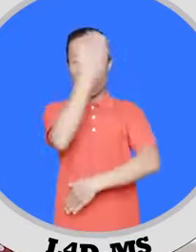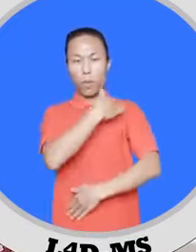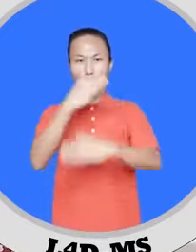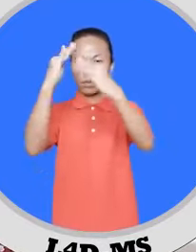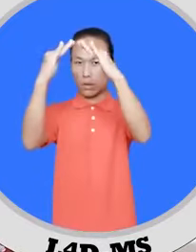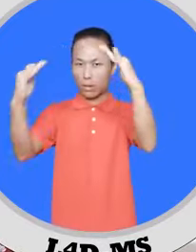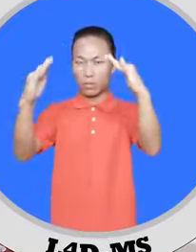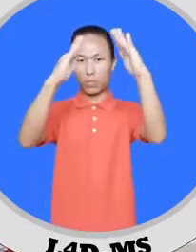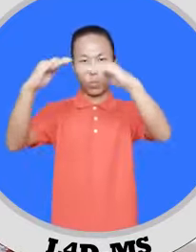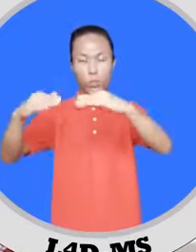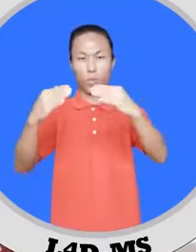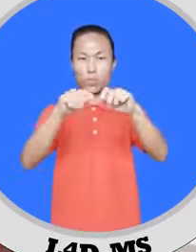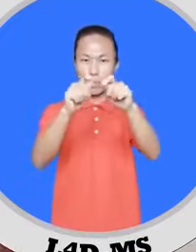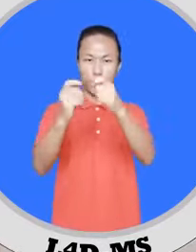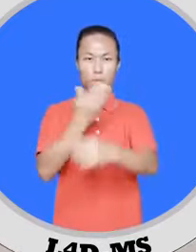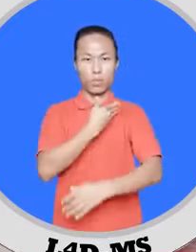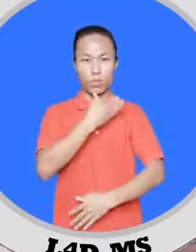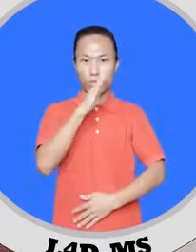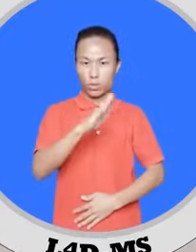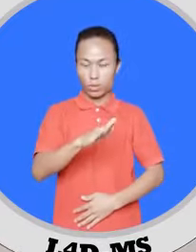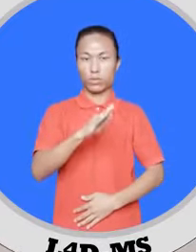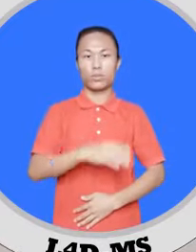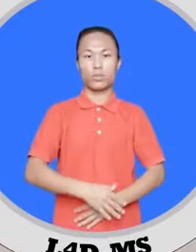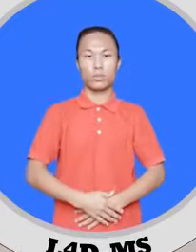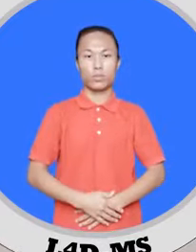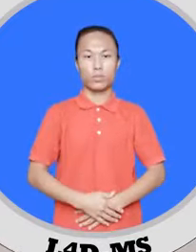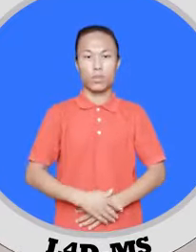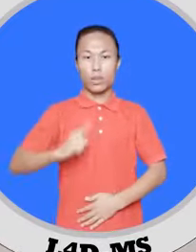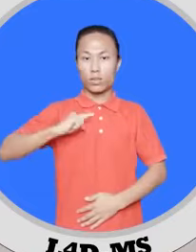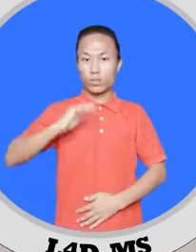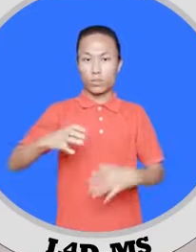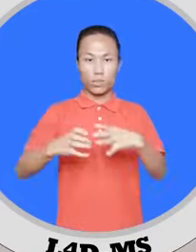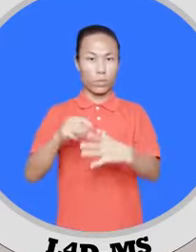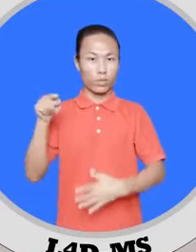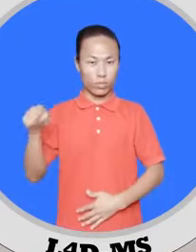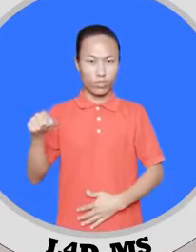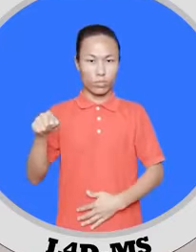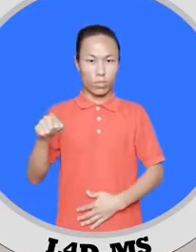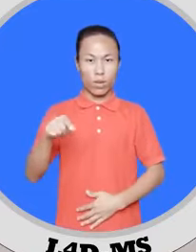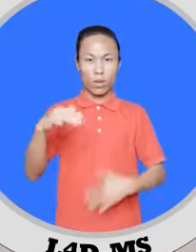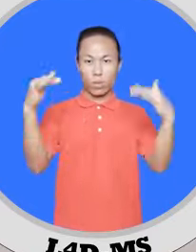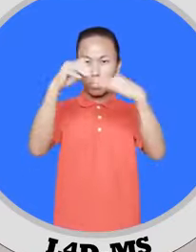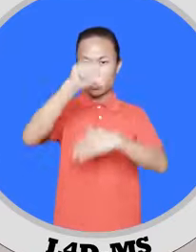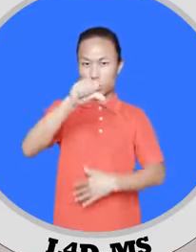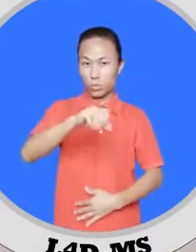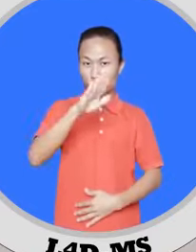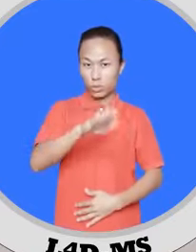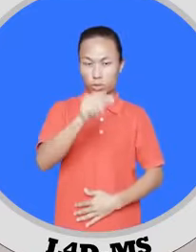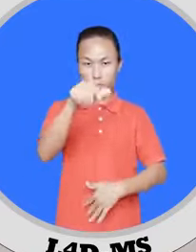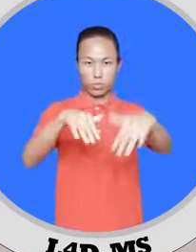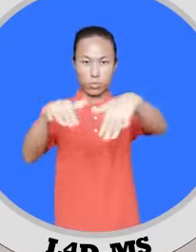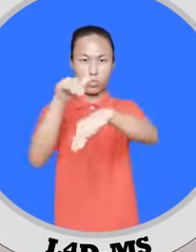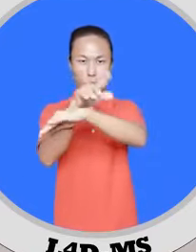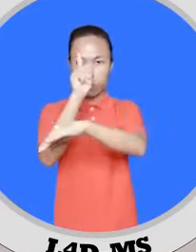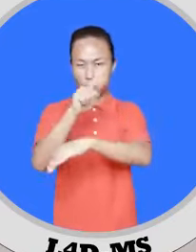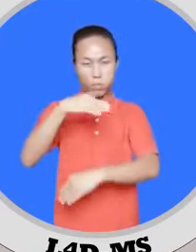တွေပျက်စီးခဲ့ရတယ်လို့ရေးသားဖော်ပြခဲ့ကြတာပါစစ်ကောင်စီတပ်တွေကအစ်ရဲမှရှုံးနေတဲ့အခါတိုင်းအရက်သားပြည်သူ